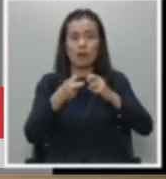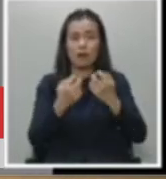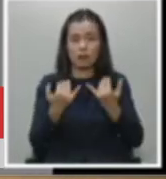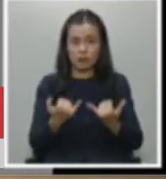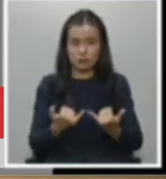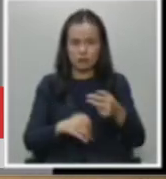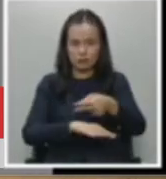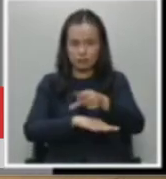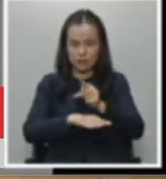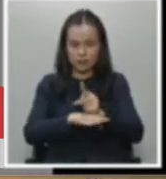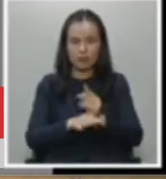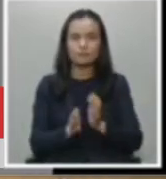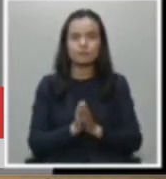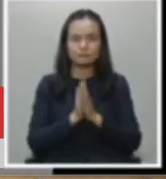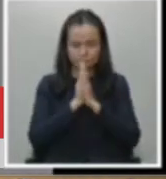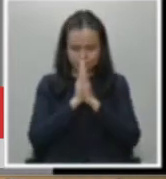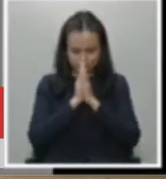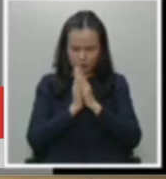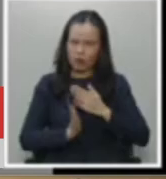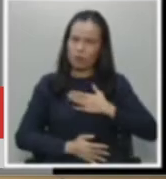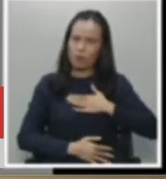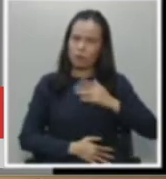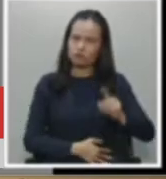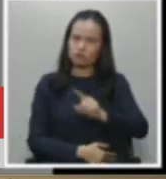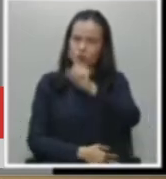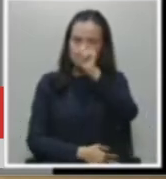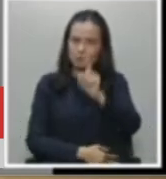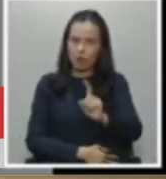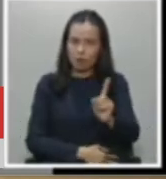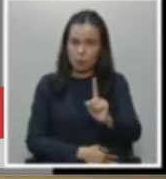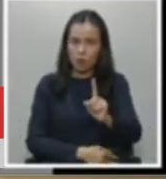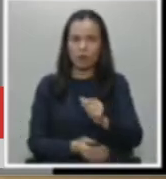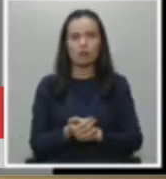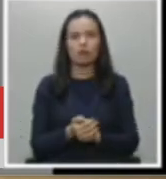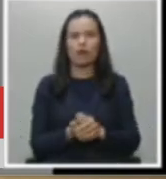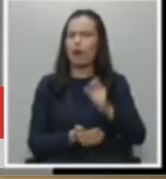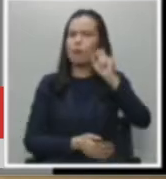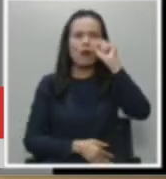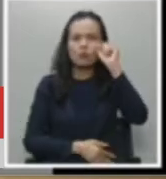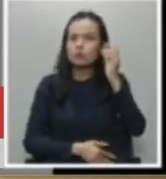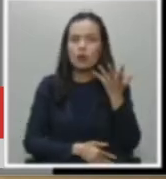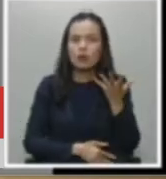านที่เคารพครับผมอดสงสัยไม่ได้ว่าแล้วก็ไม่เข้าใ